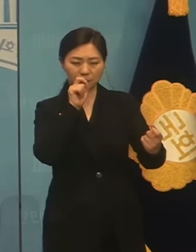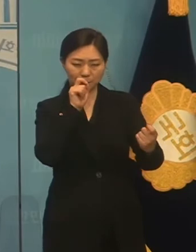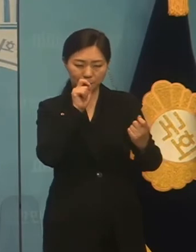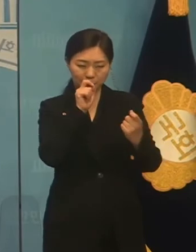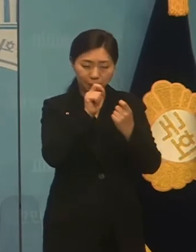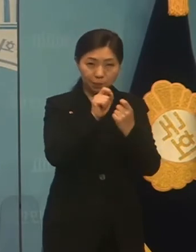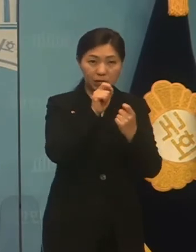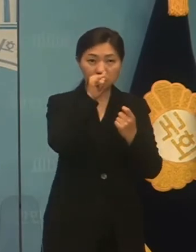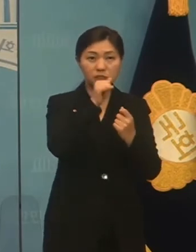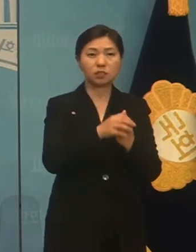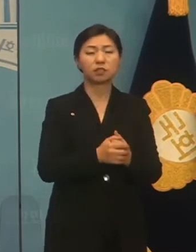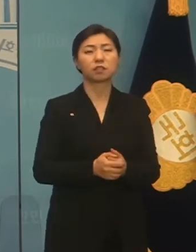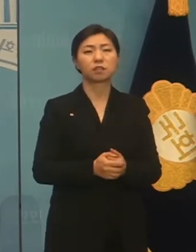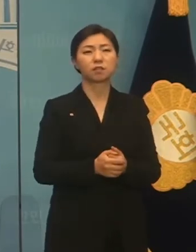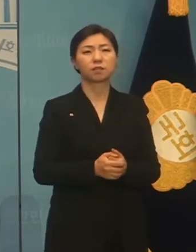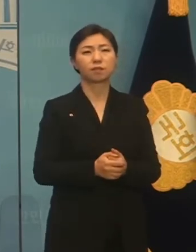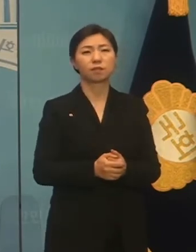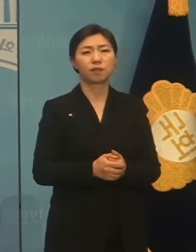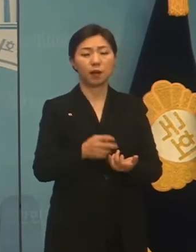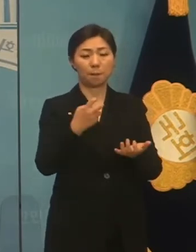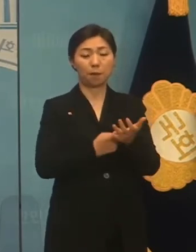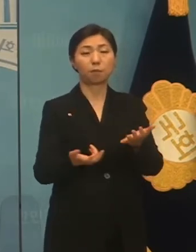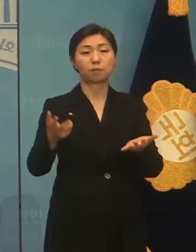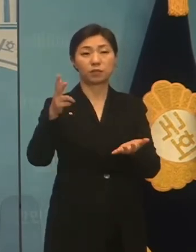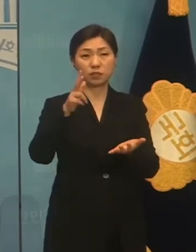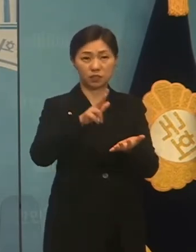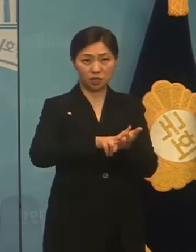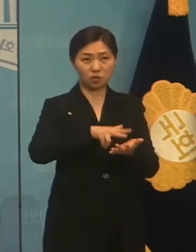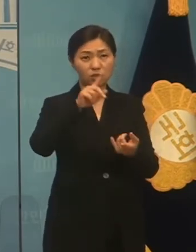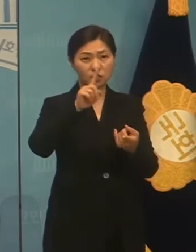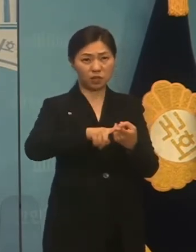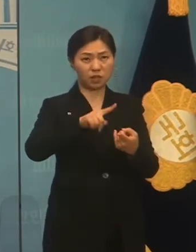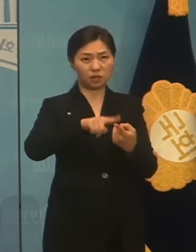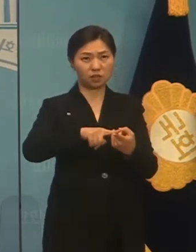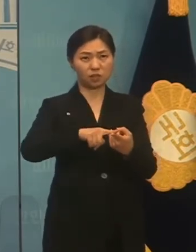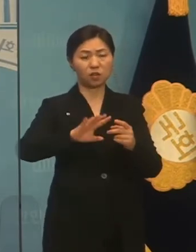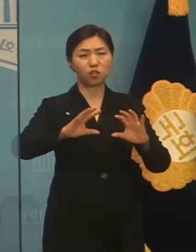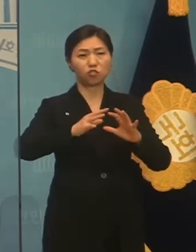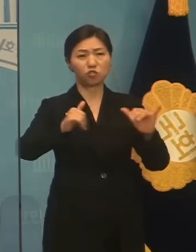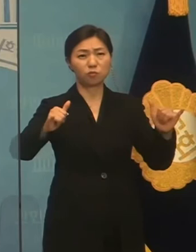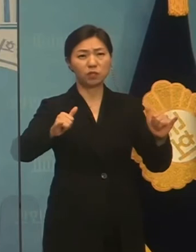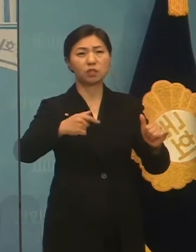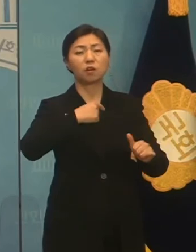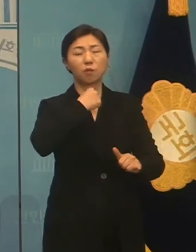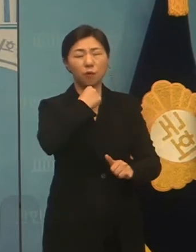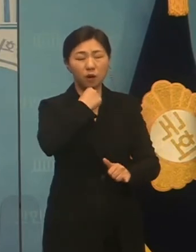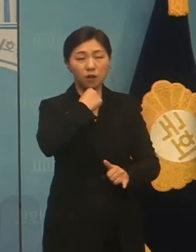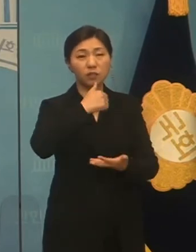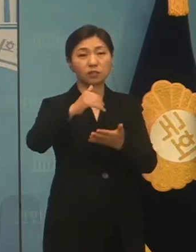관련된 입법에 대한 국민들의 요구를